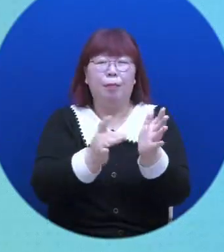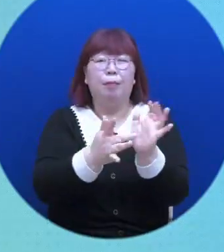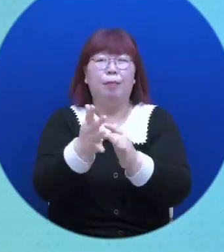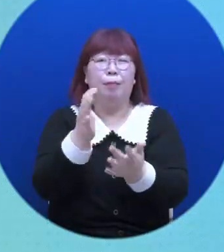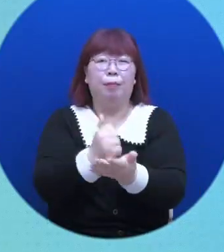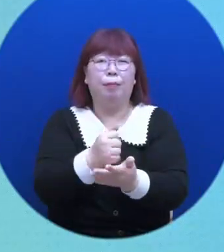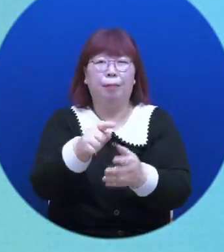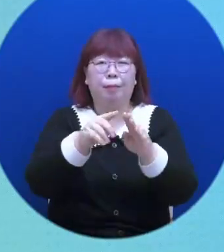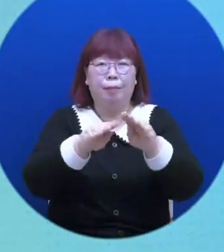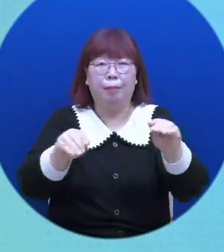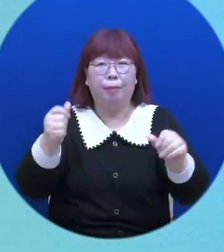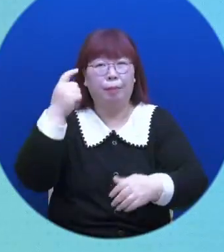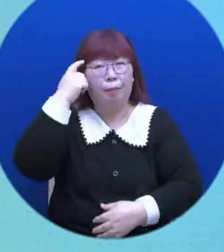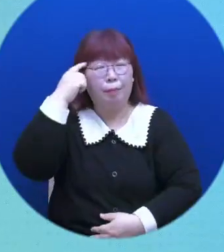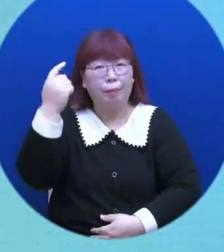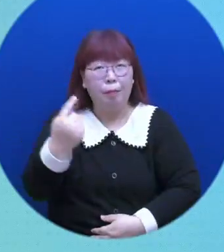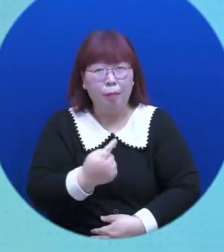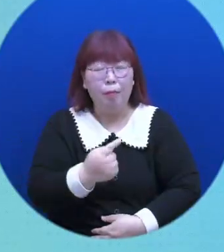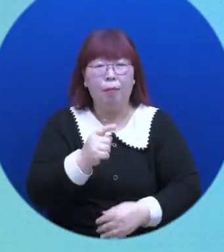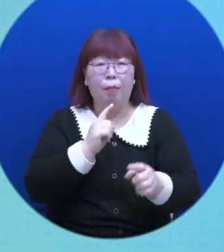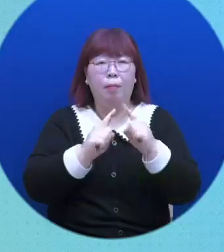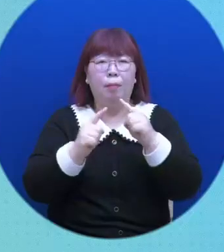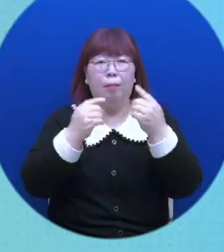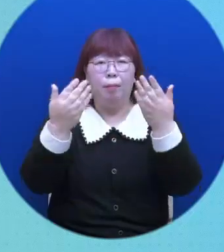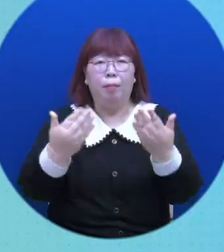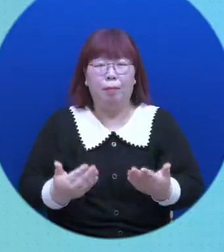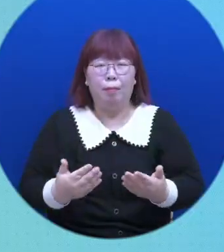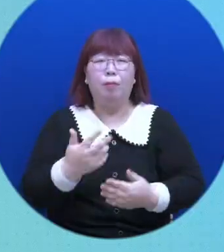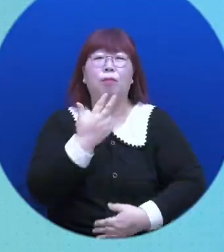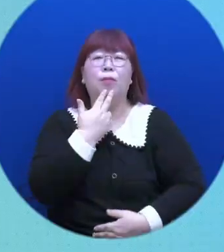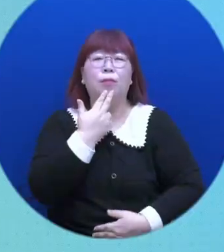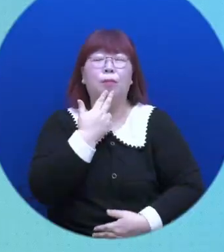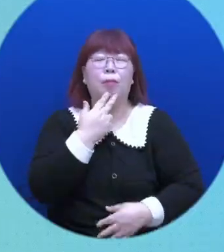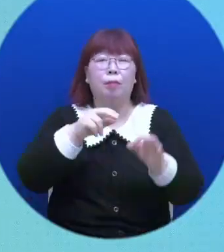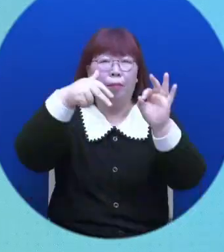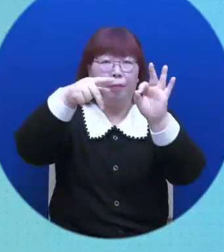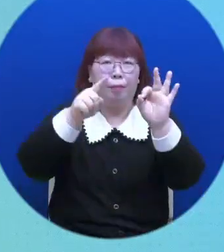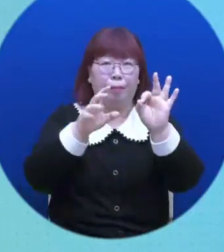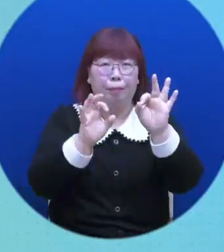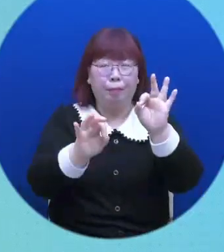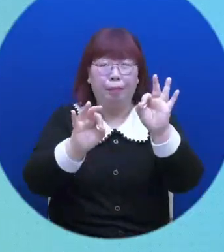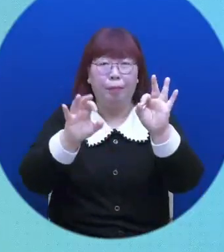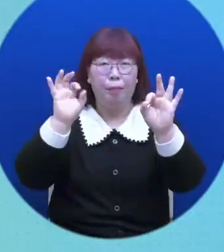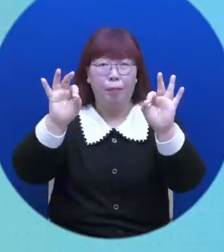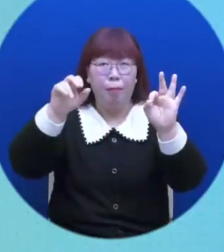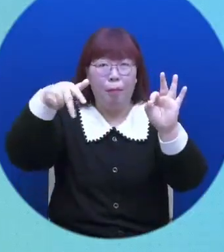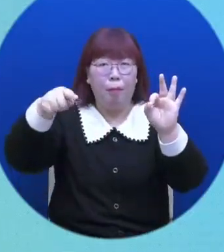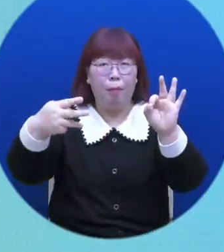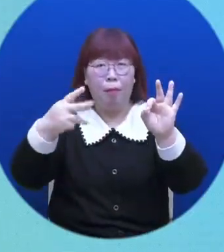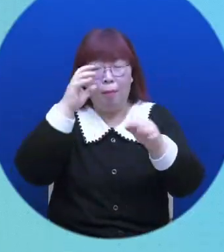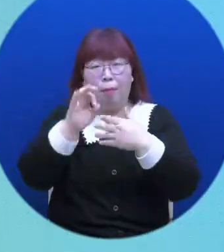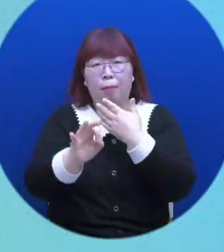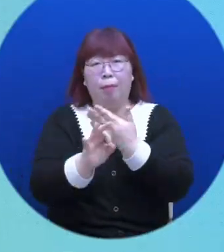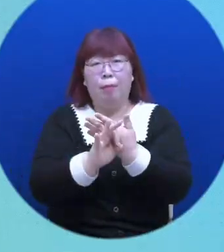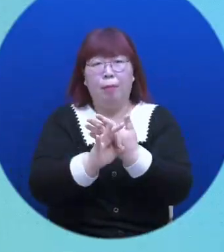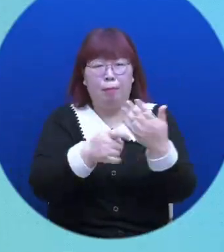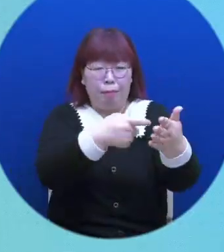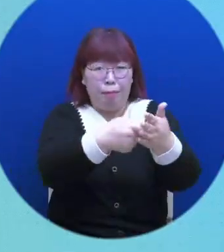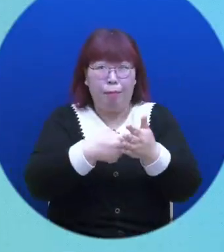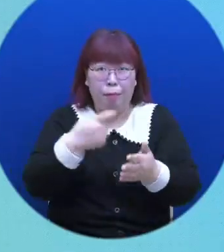하는 것을 말씀해 주고 있잖아요. 요한복음 10장 10절에 보면 도둑이 오는